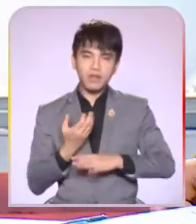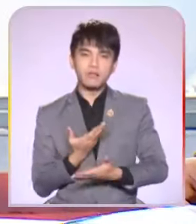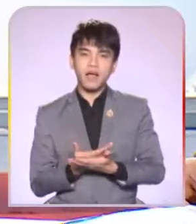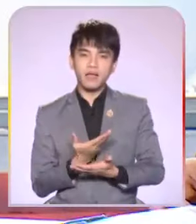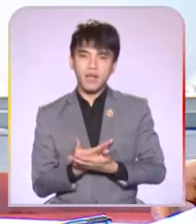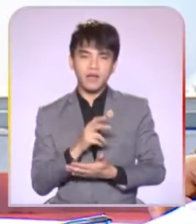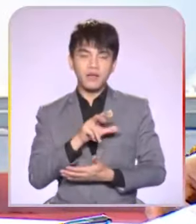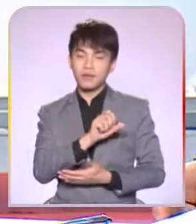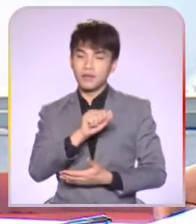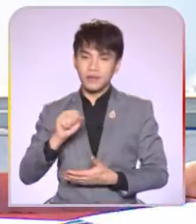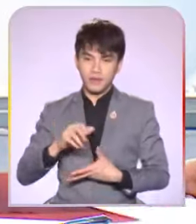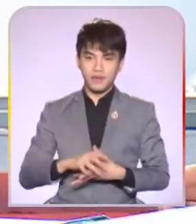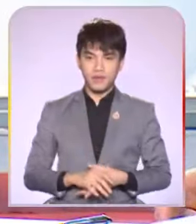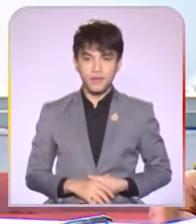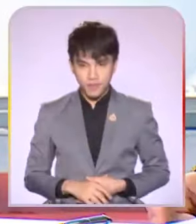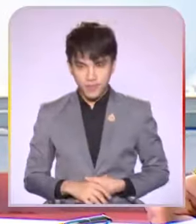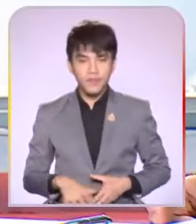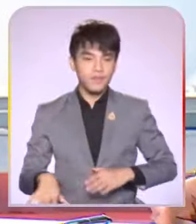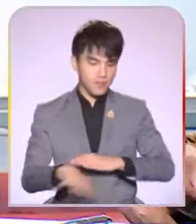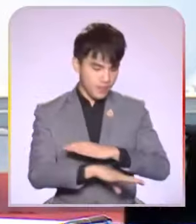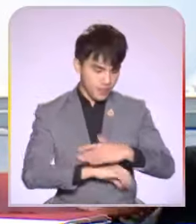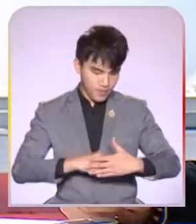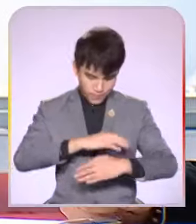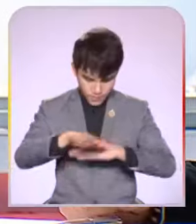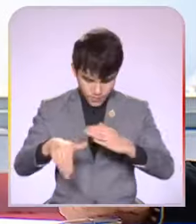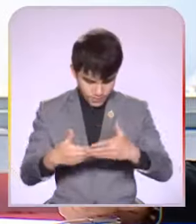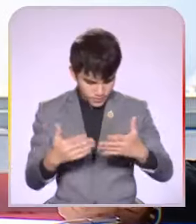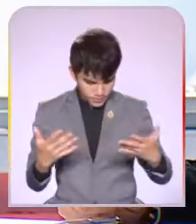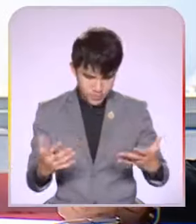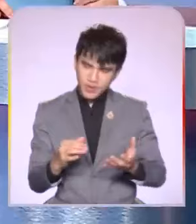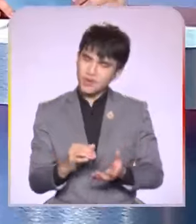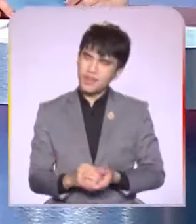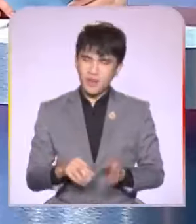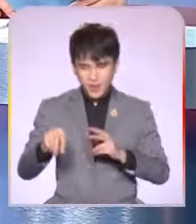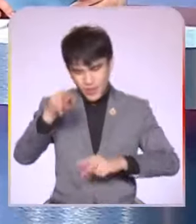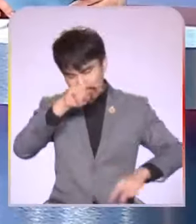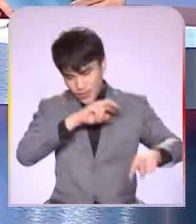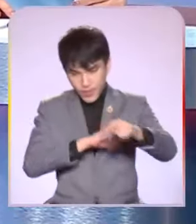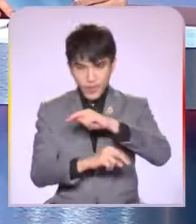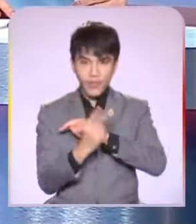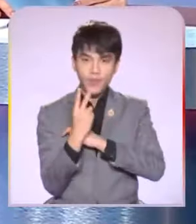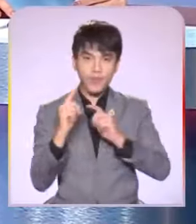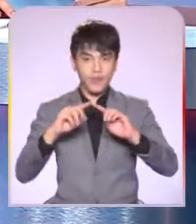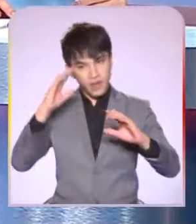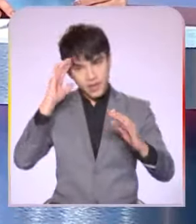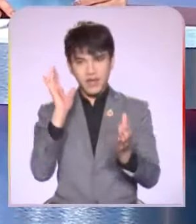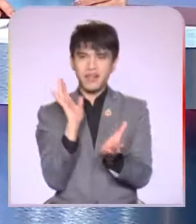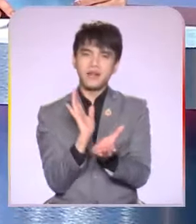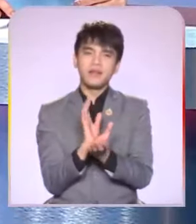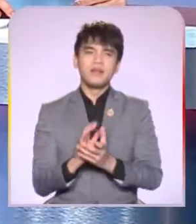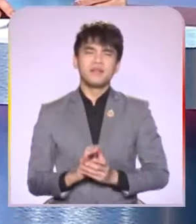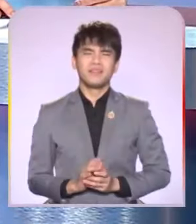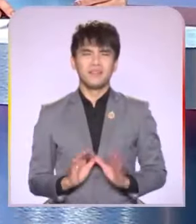ดอีก 300,000 แล้วเขาบอกว่าภาพหลักฐานวงจรปิดอะไรต่างๆเขาก็ไปหามานะแต่ตำรวจก็บอกว่